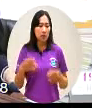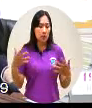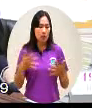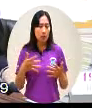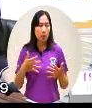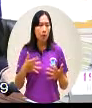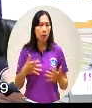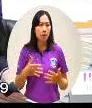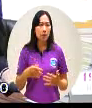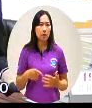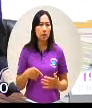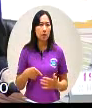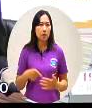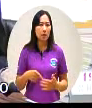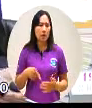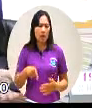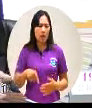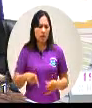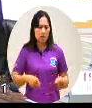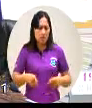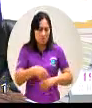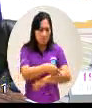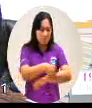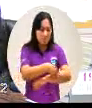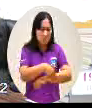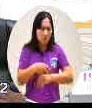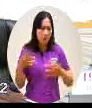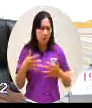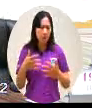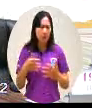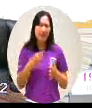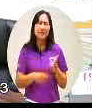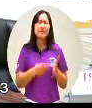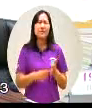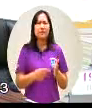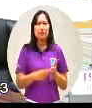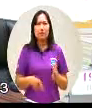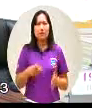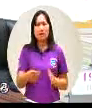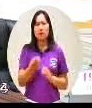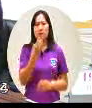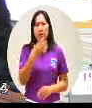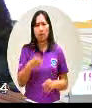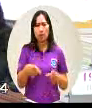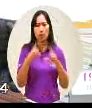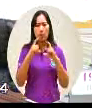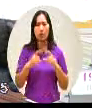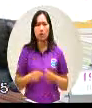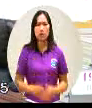啥？设计规划咪足简单嘞？局长你答复一下。